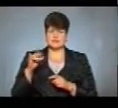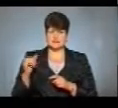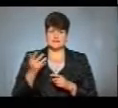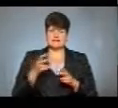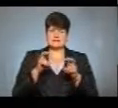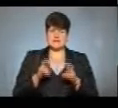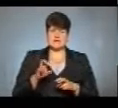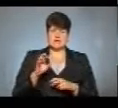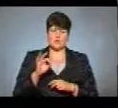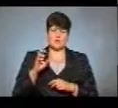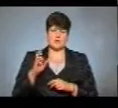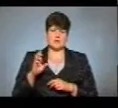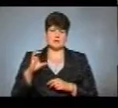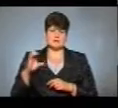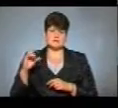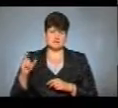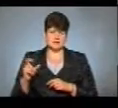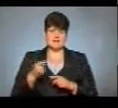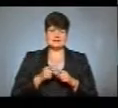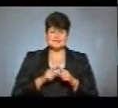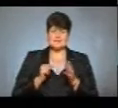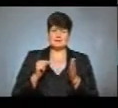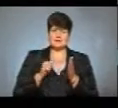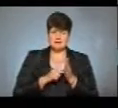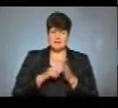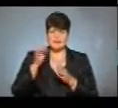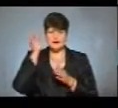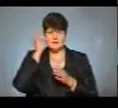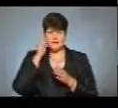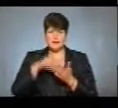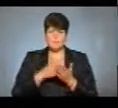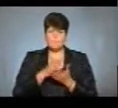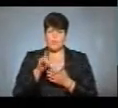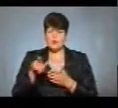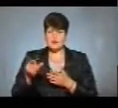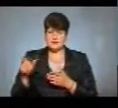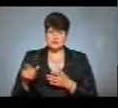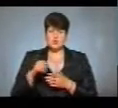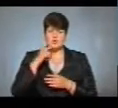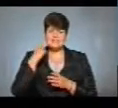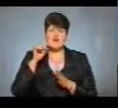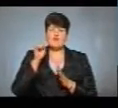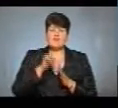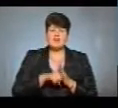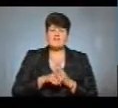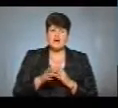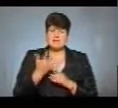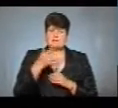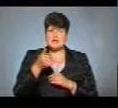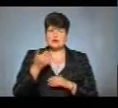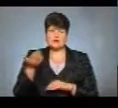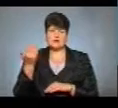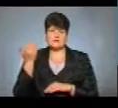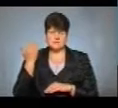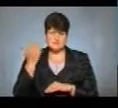ОБСЄ. Мета мітингу – нагадати політикам міжнародних організацій, що Росія вбиває, що Росія 5 років тому,